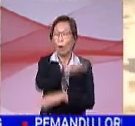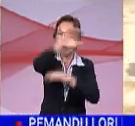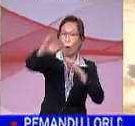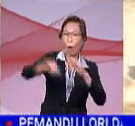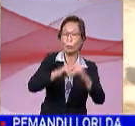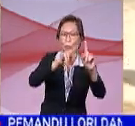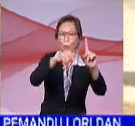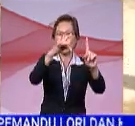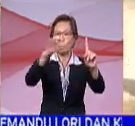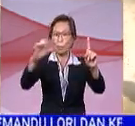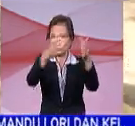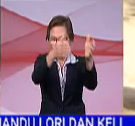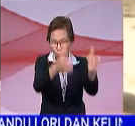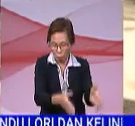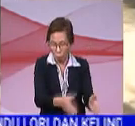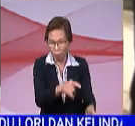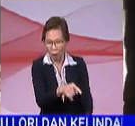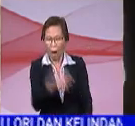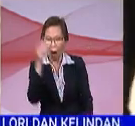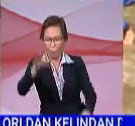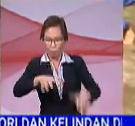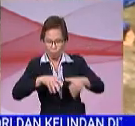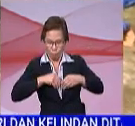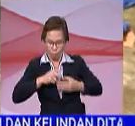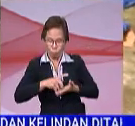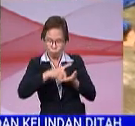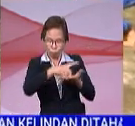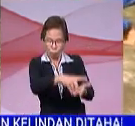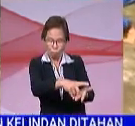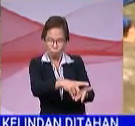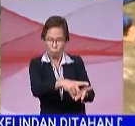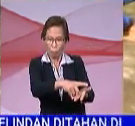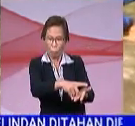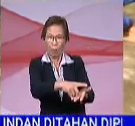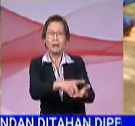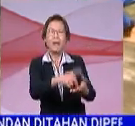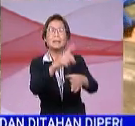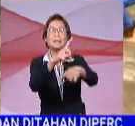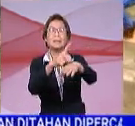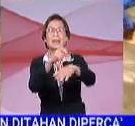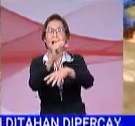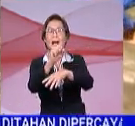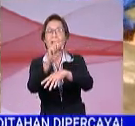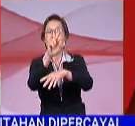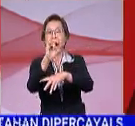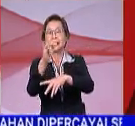lebih 1,800 orang penerima akan menerima sumbangan itu di bahagian Sarike.